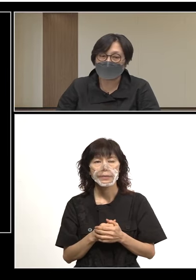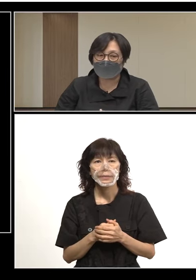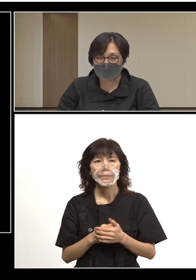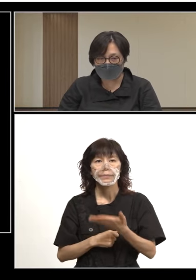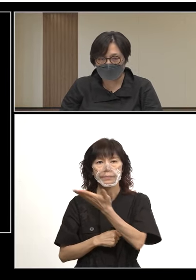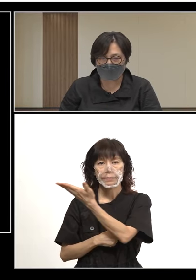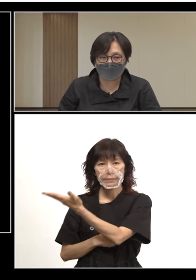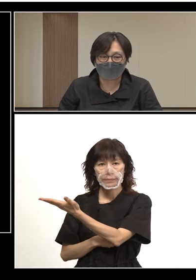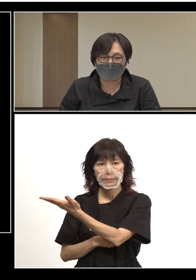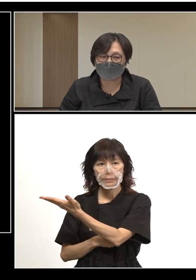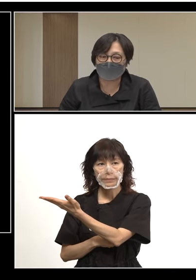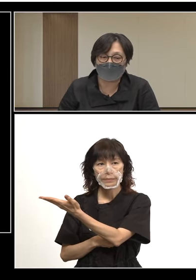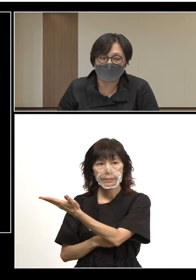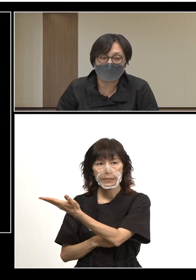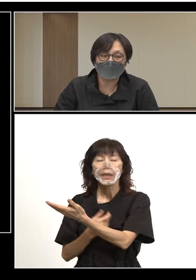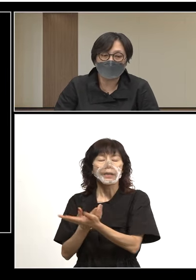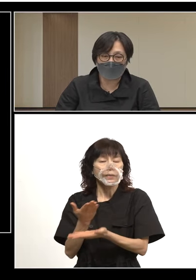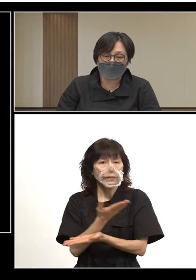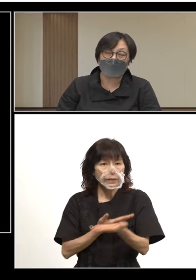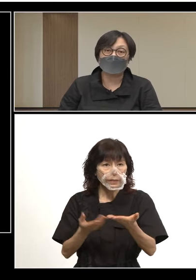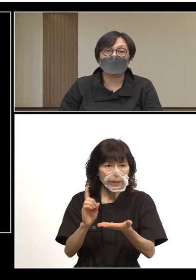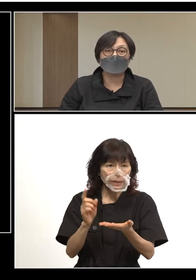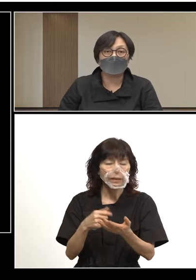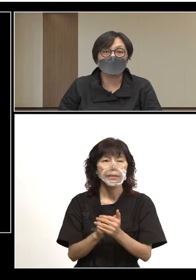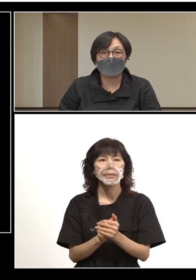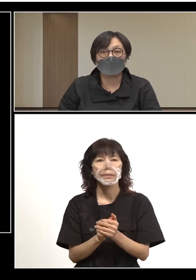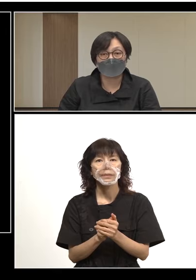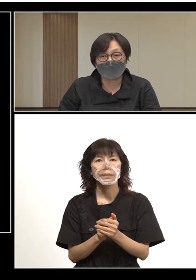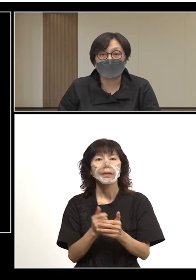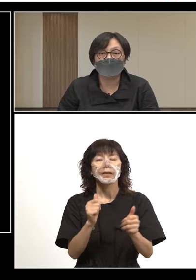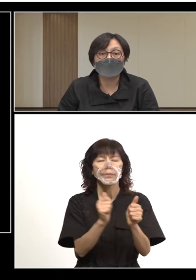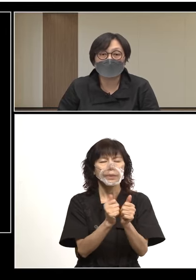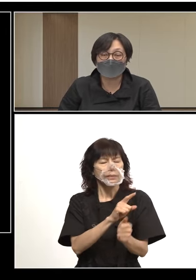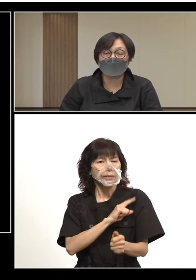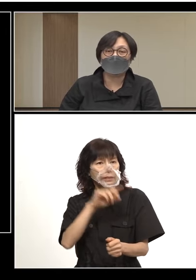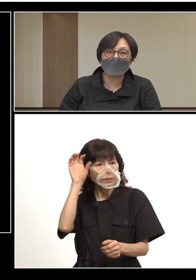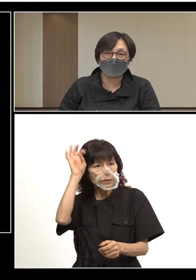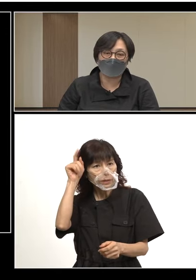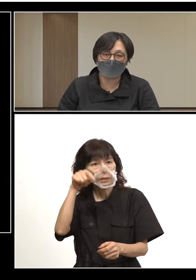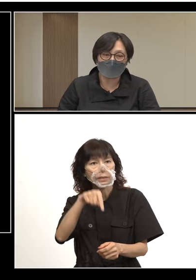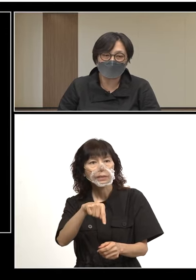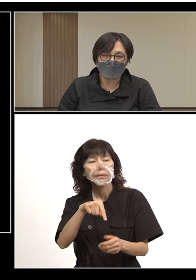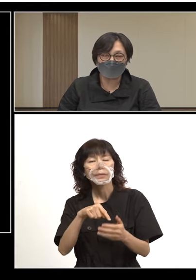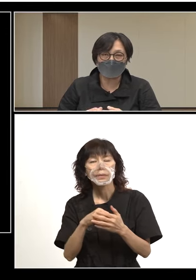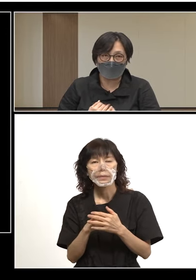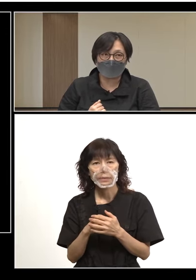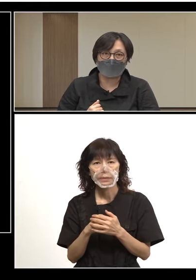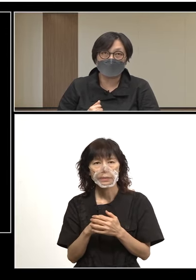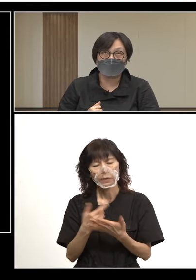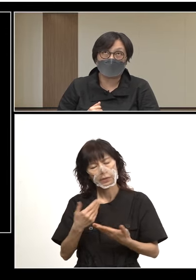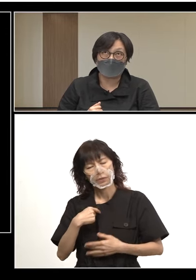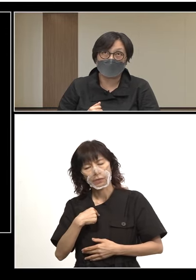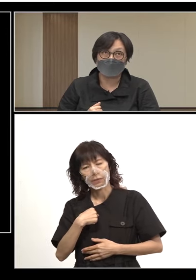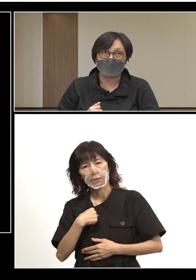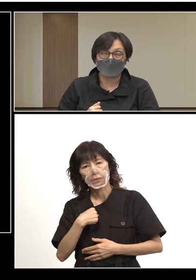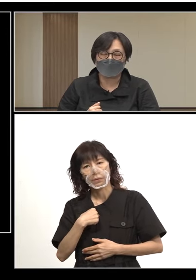呢啲咧係一啲少少嘅我哋一啲嘅分享啦，一啲朋友佢哋自己做嘅一啲嘅創作啦。咁呢樣嘢咧，其實我諗對於我嚟講，